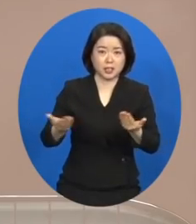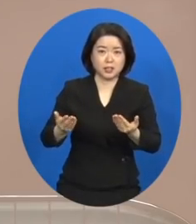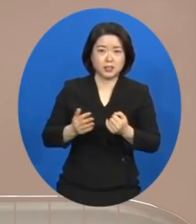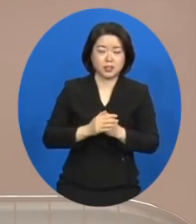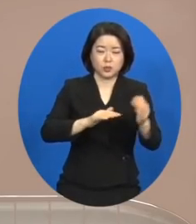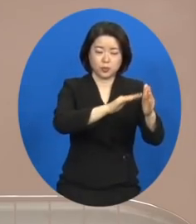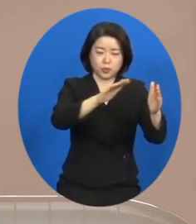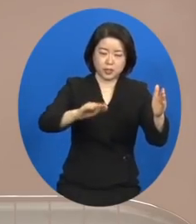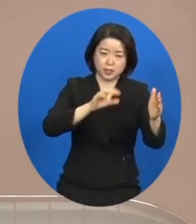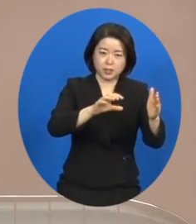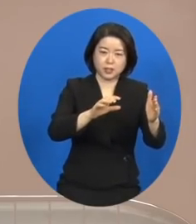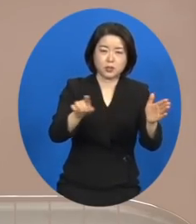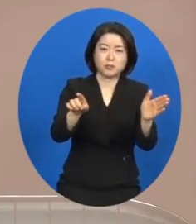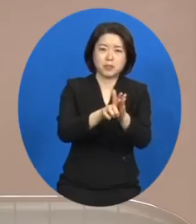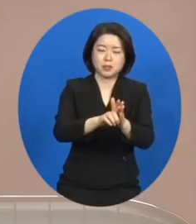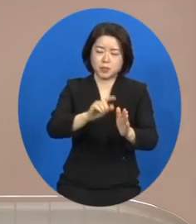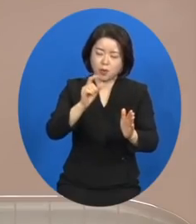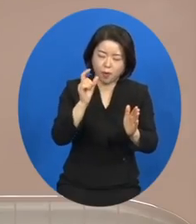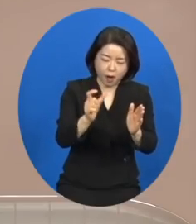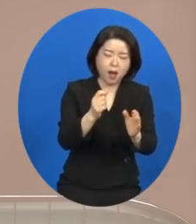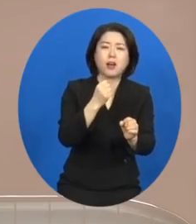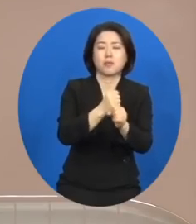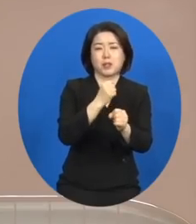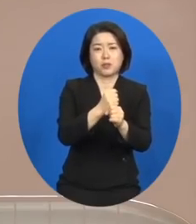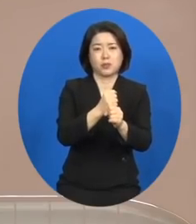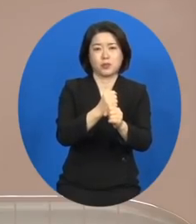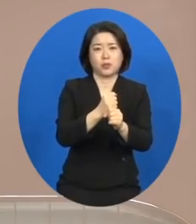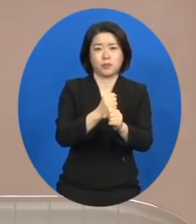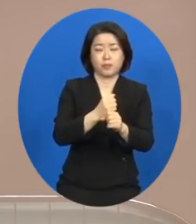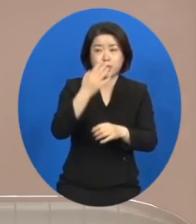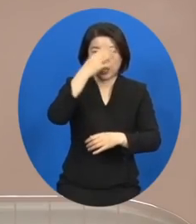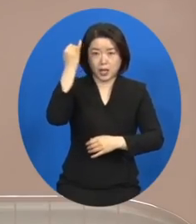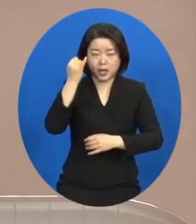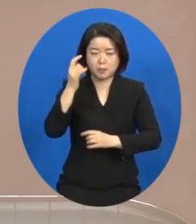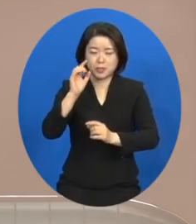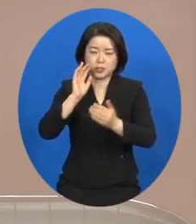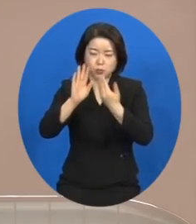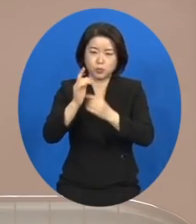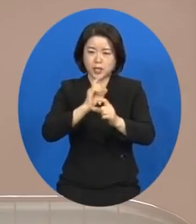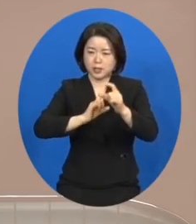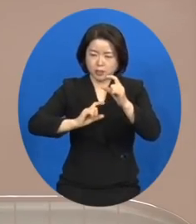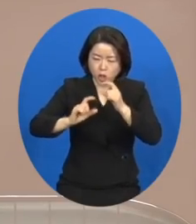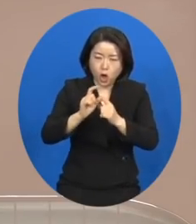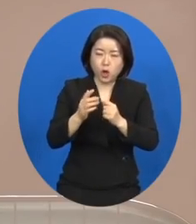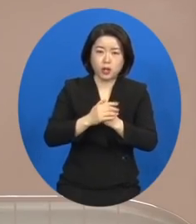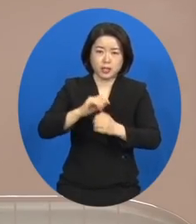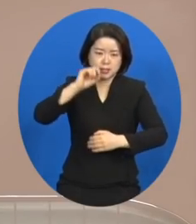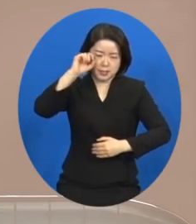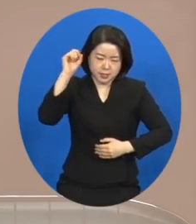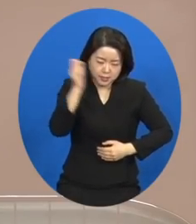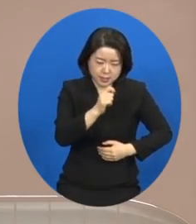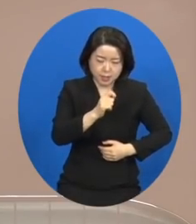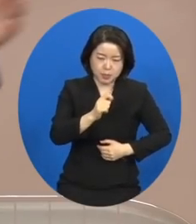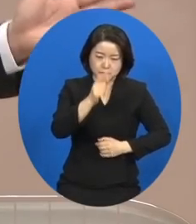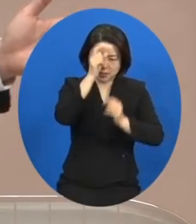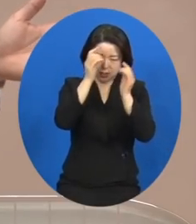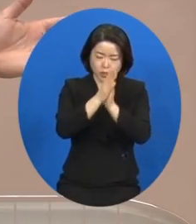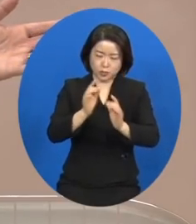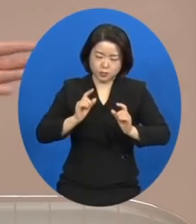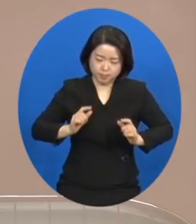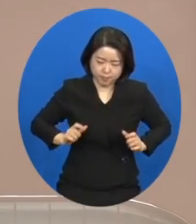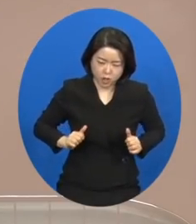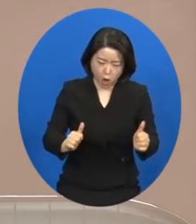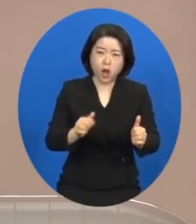더 강화시키는 사건이 되었어요. 할머님은 그 이후로 더욱 새벽에 한 시든 두 시든 일어나면 새벽에 들어가시고 아버님은 그